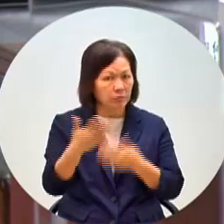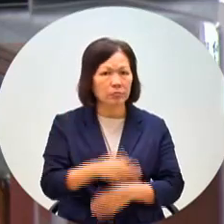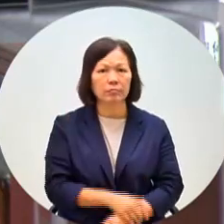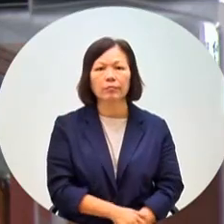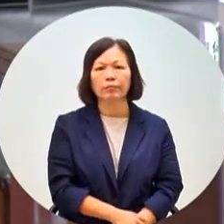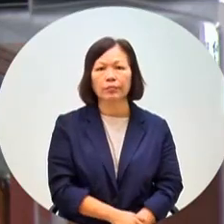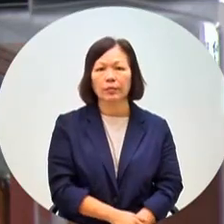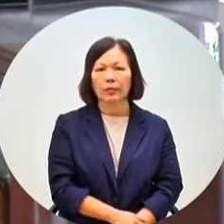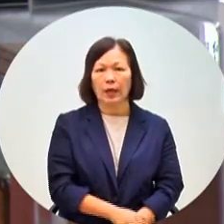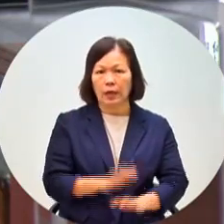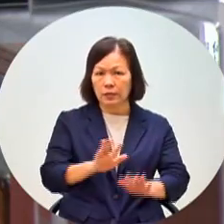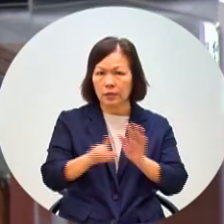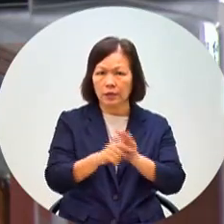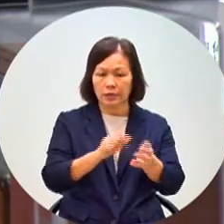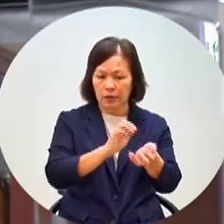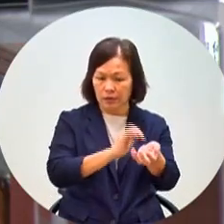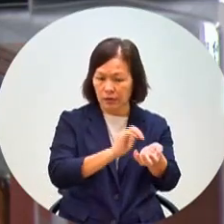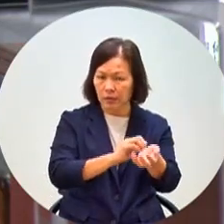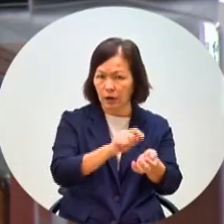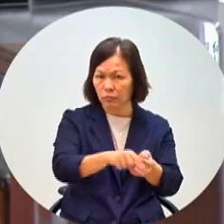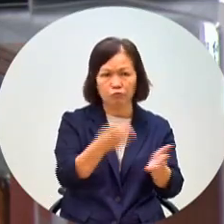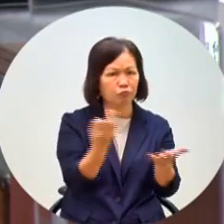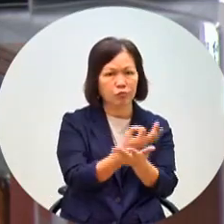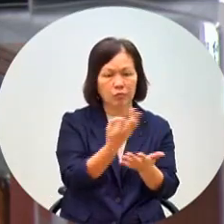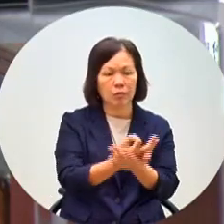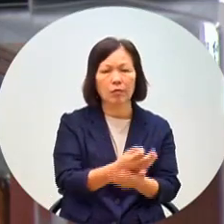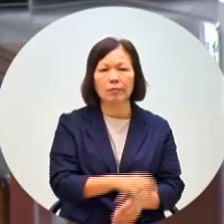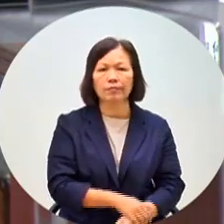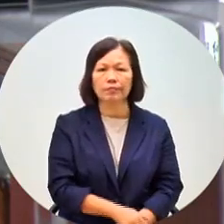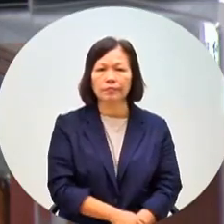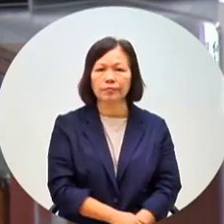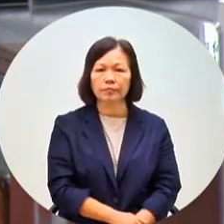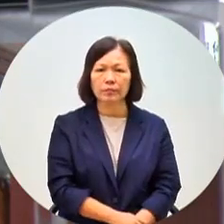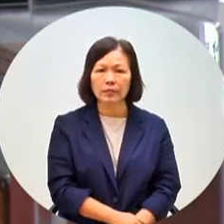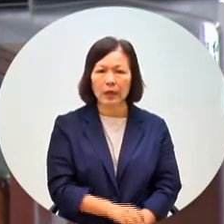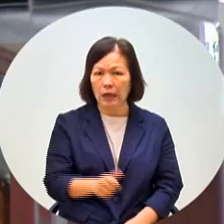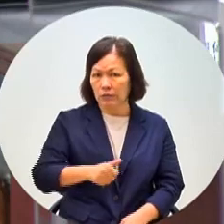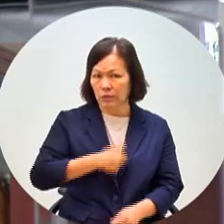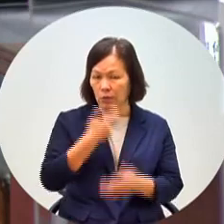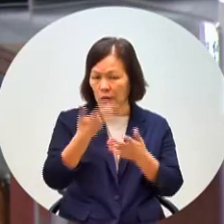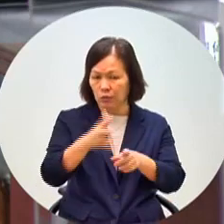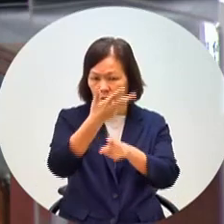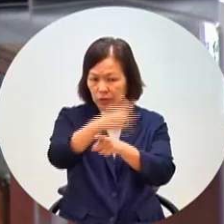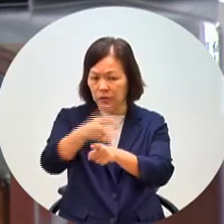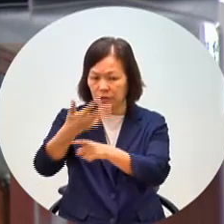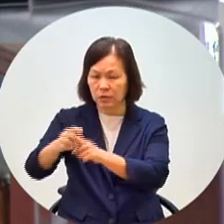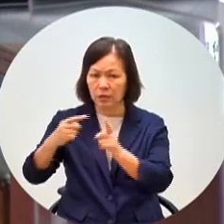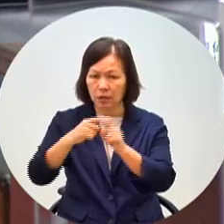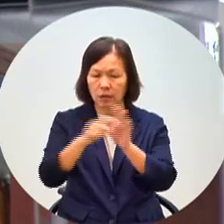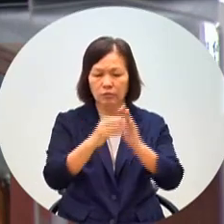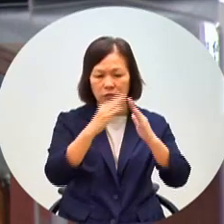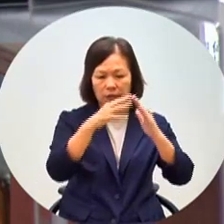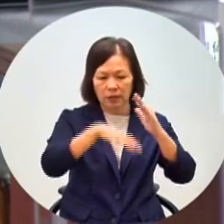在医疗量能就是不足。其实很多死亡个案都是死在